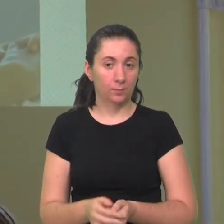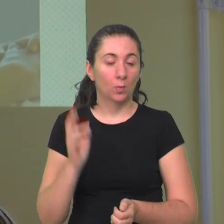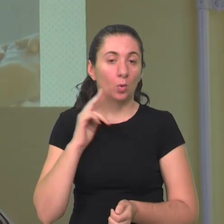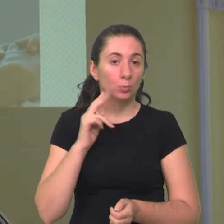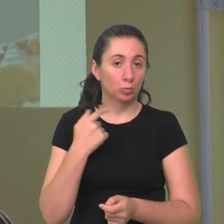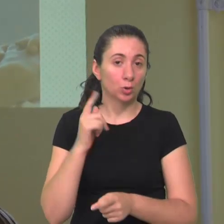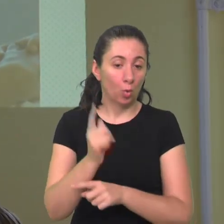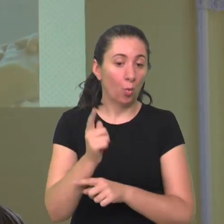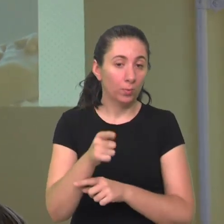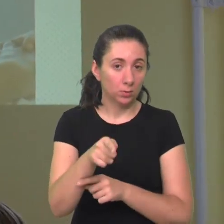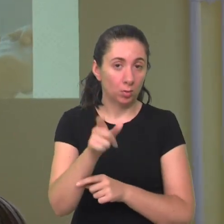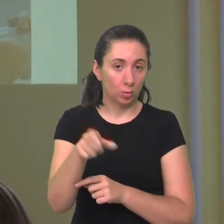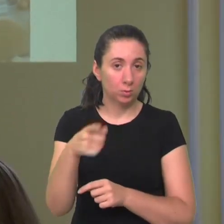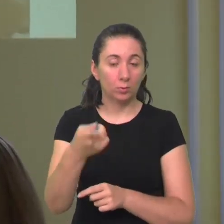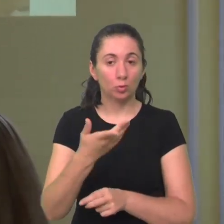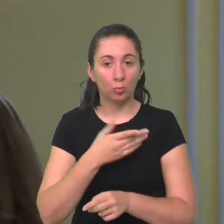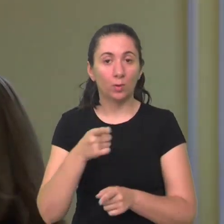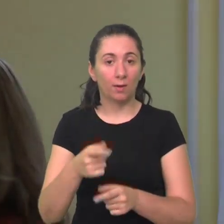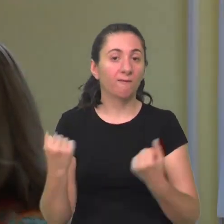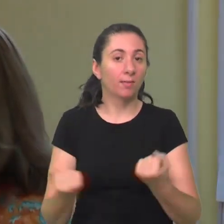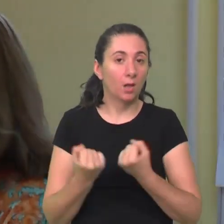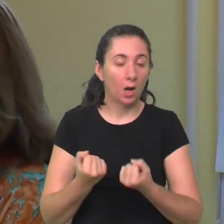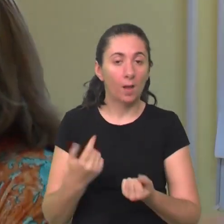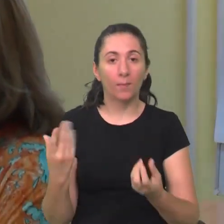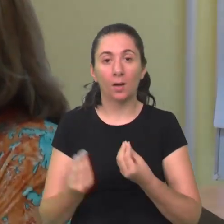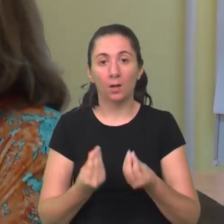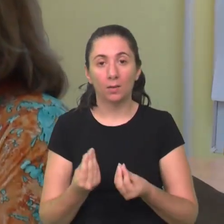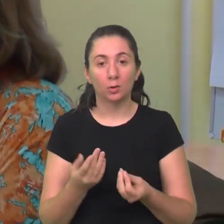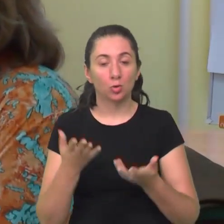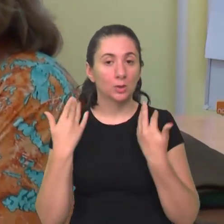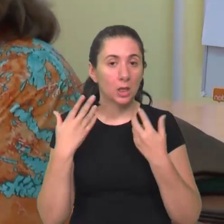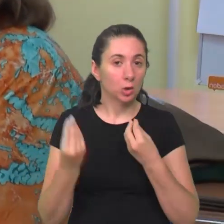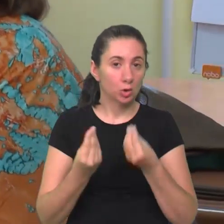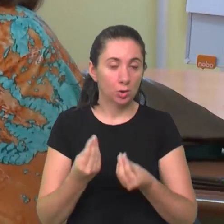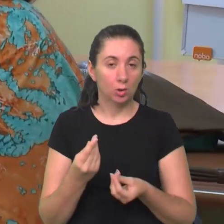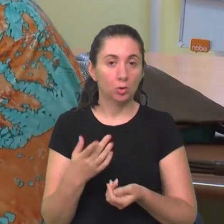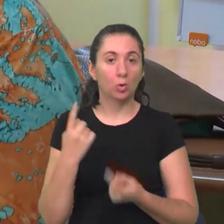Obično se upozori osobe da će primiti takvu terapiju i to onda ima jedan